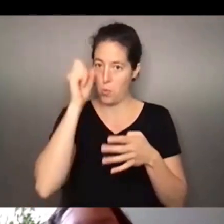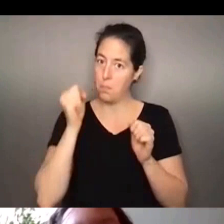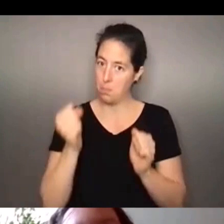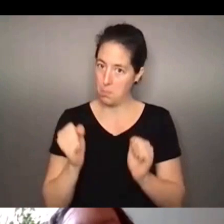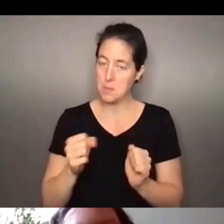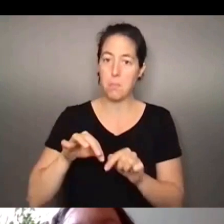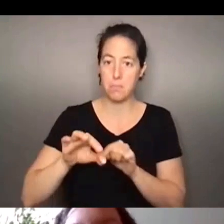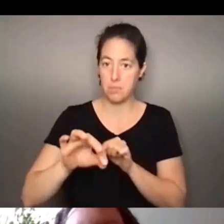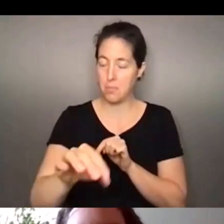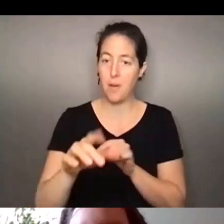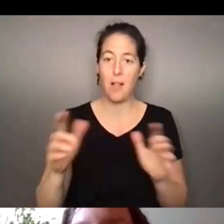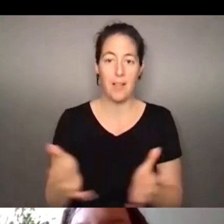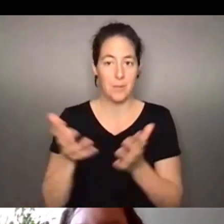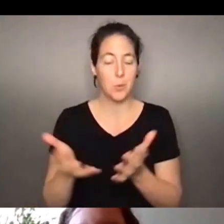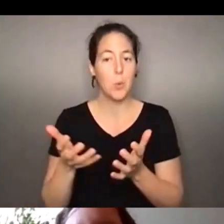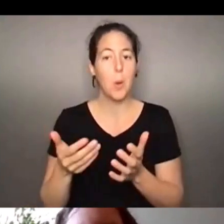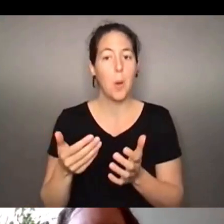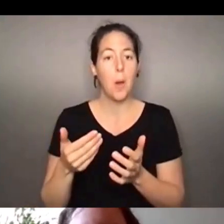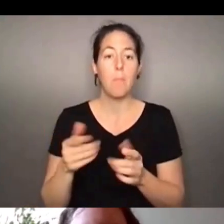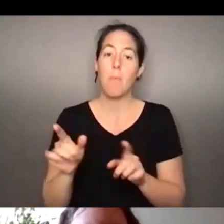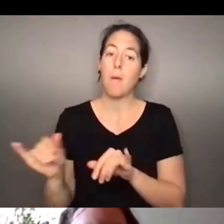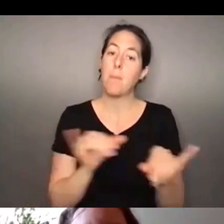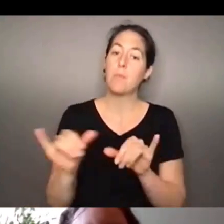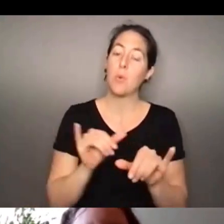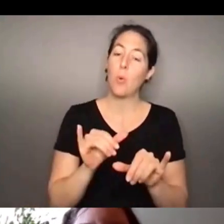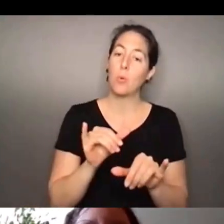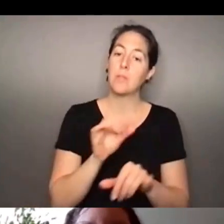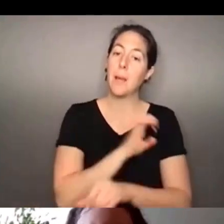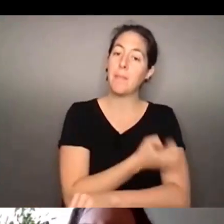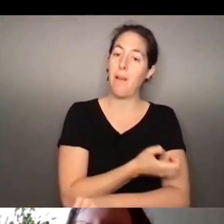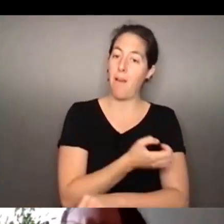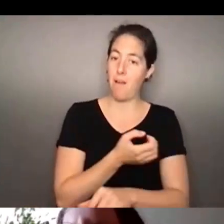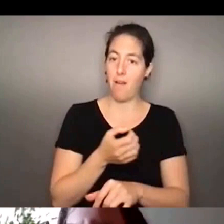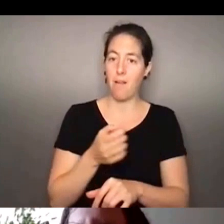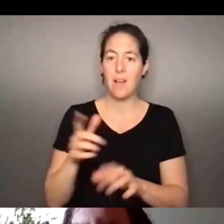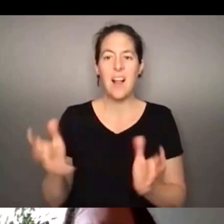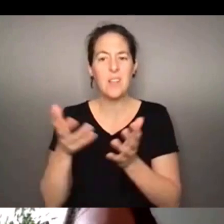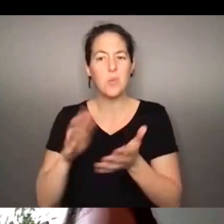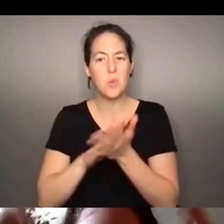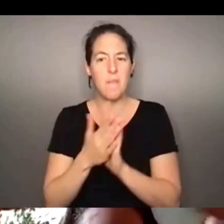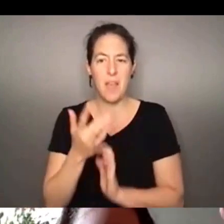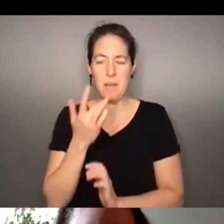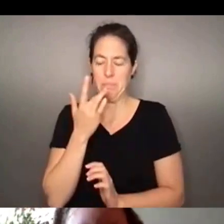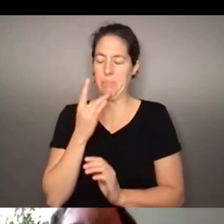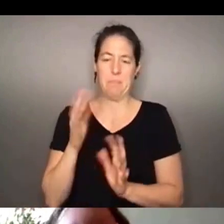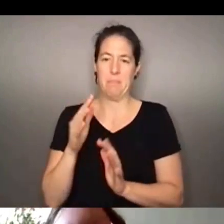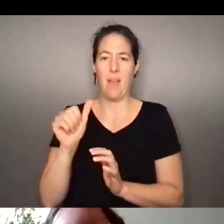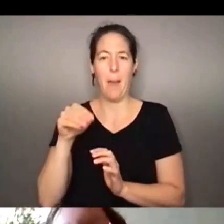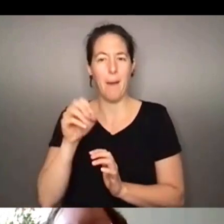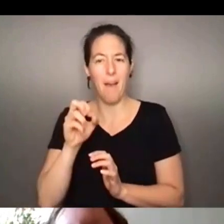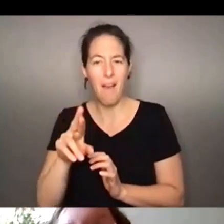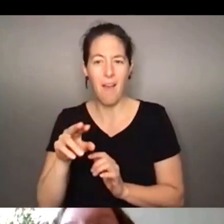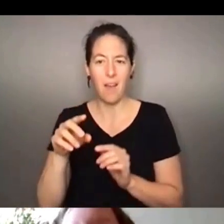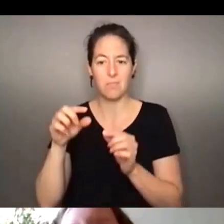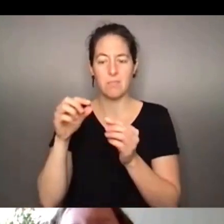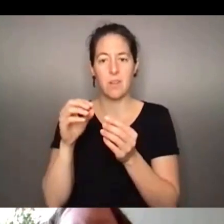Parce que, comme je l'ai mentionné pour l'épinard, la laitue, elle va devenir amère, monter en graines. Elle ne sera pas